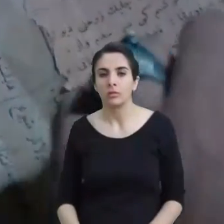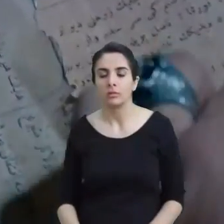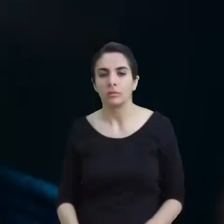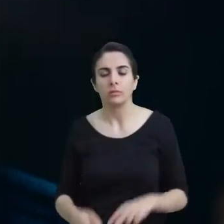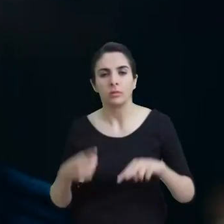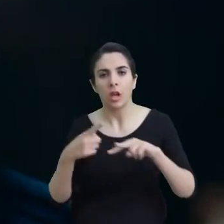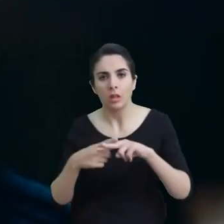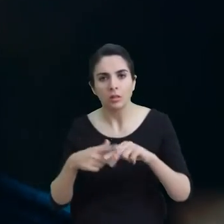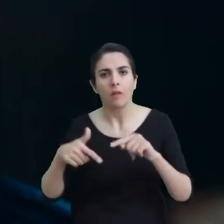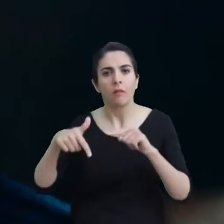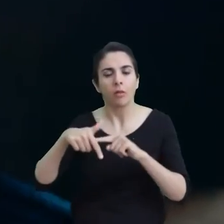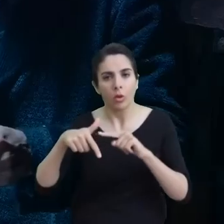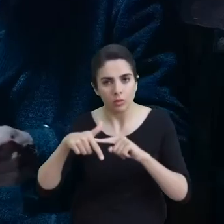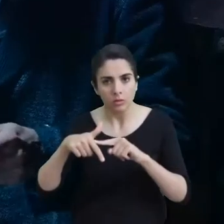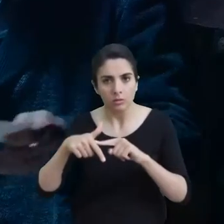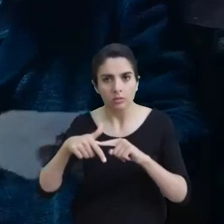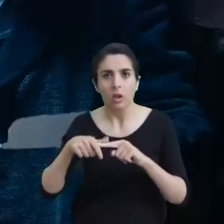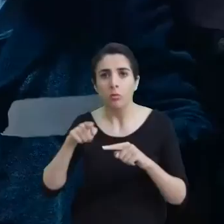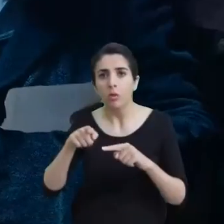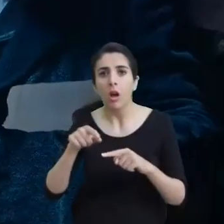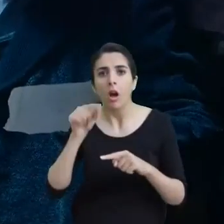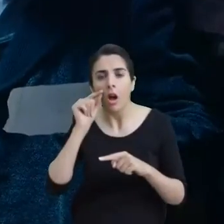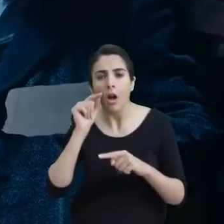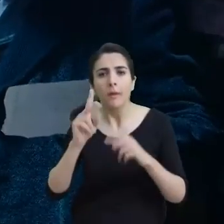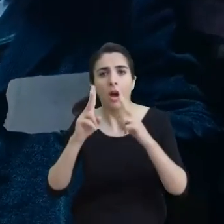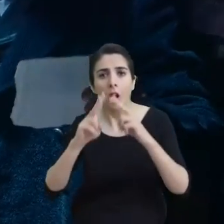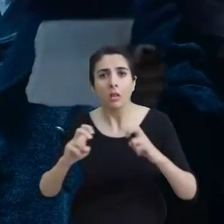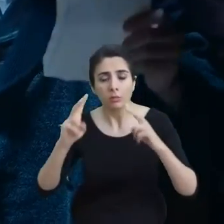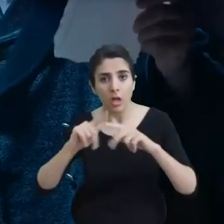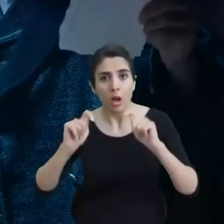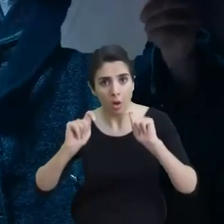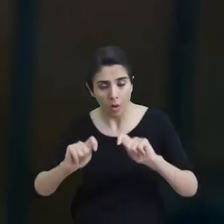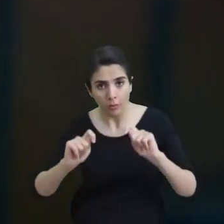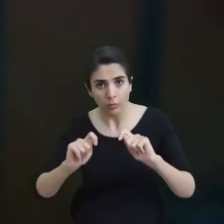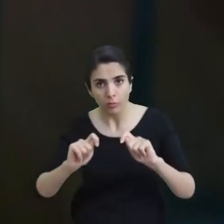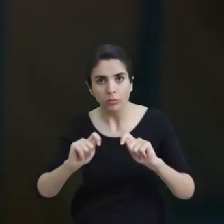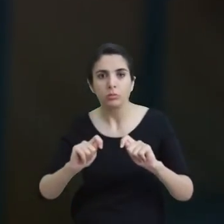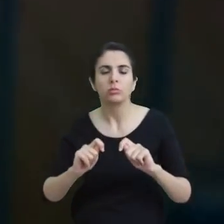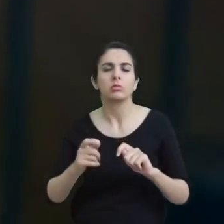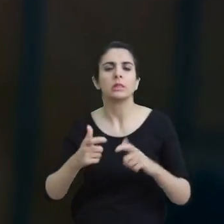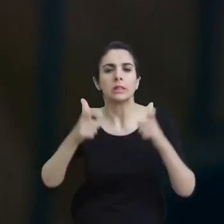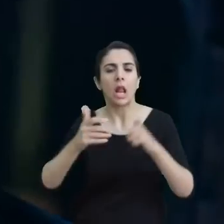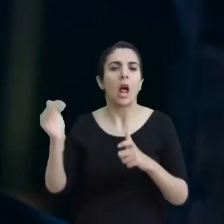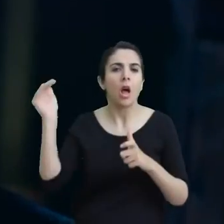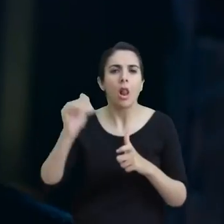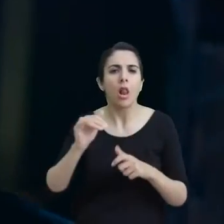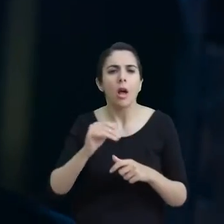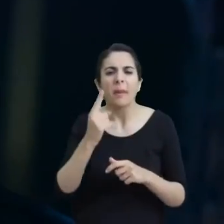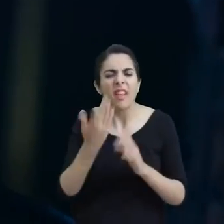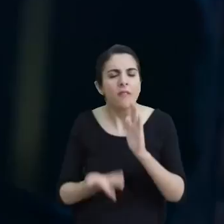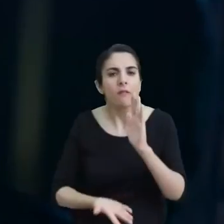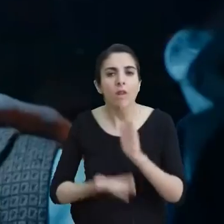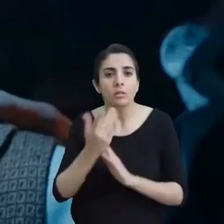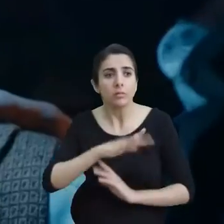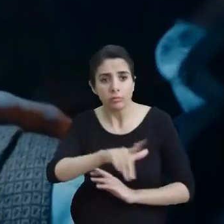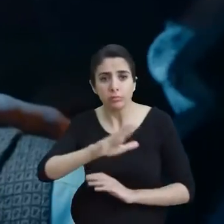Paris. Floransa. Bu arkadaş araştırmasını yapıyor. Şehre geliyor. Birden